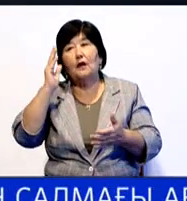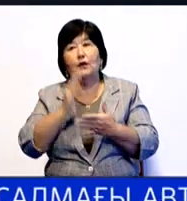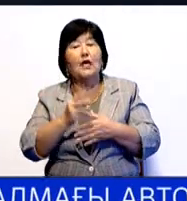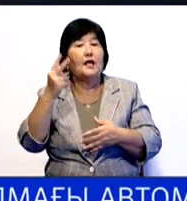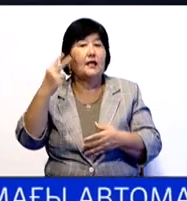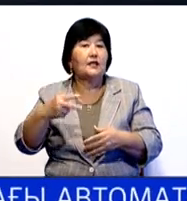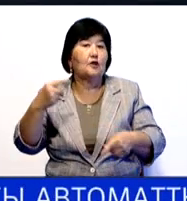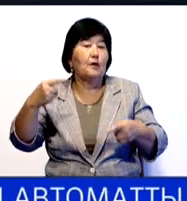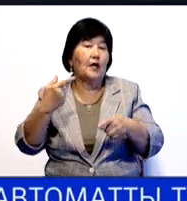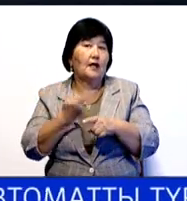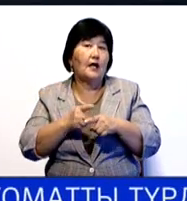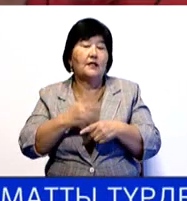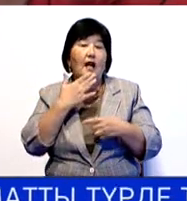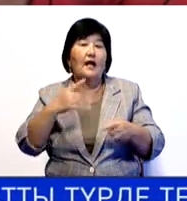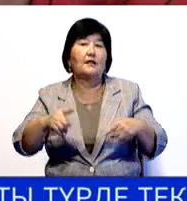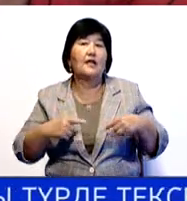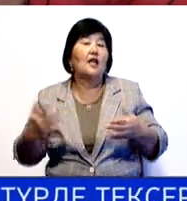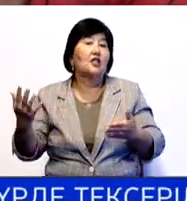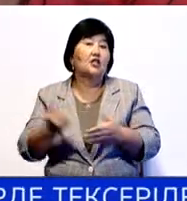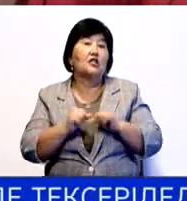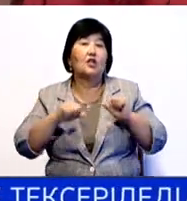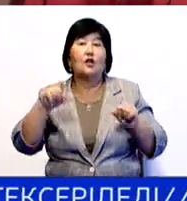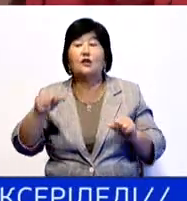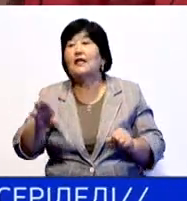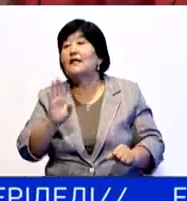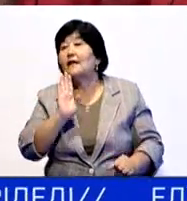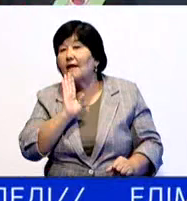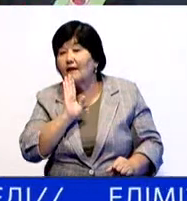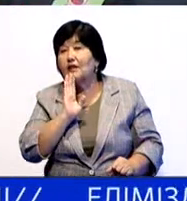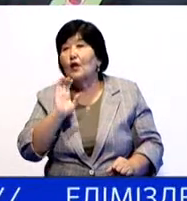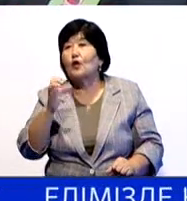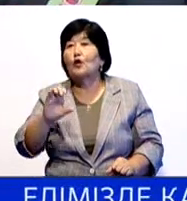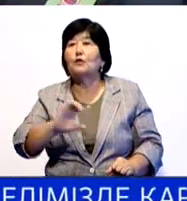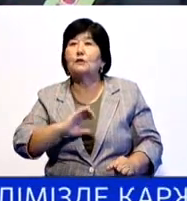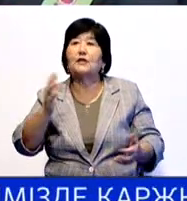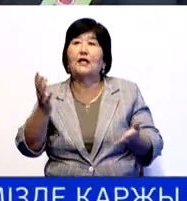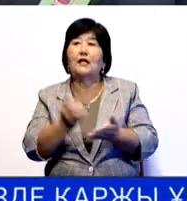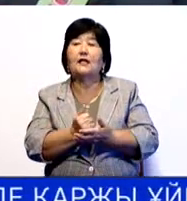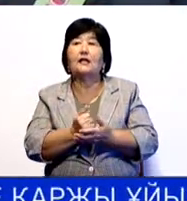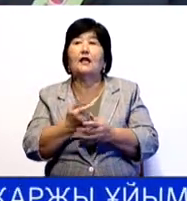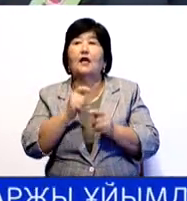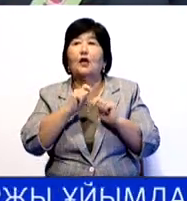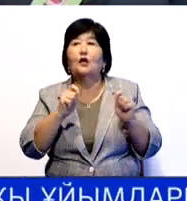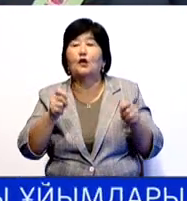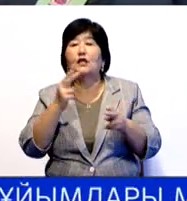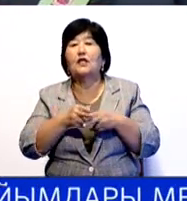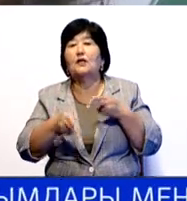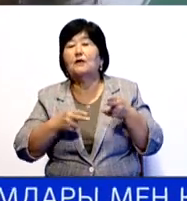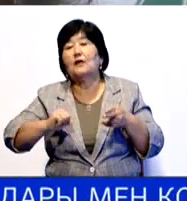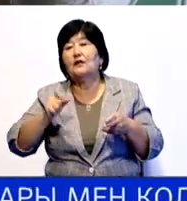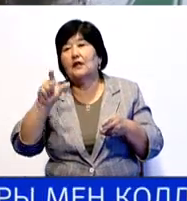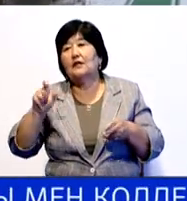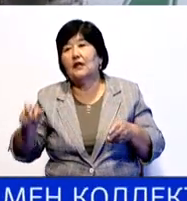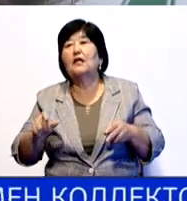20 қарсыластың ішінен ақтық сайысқа жеткен спортшы қыз күміс медальге ие болды. Жүлдегерлері теміржол вокзалынан спорт